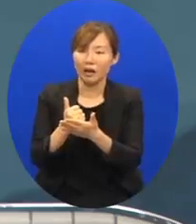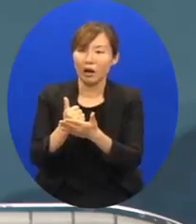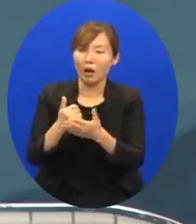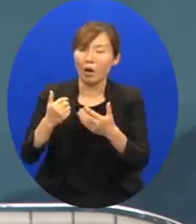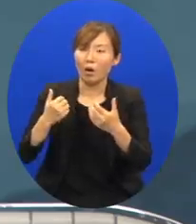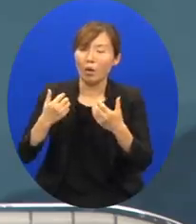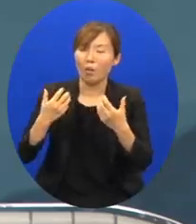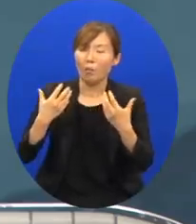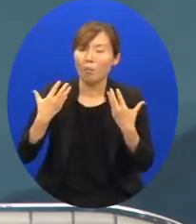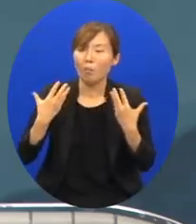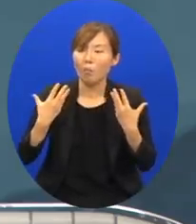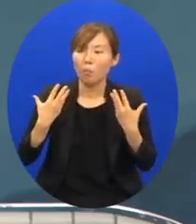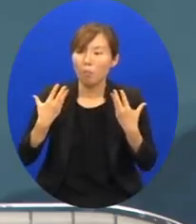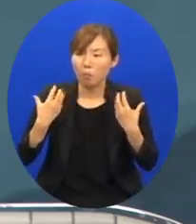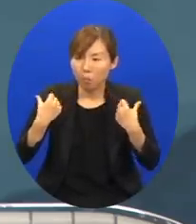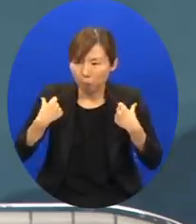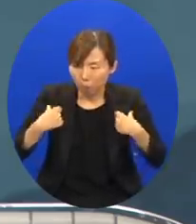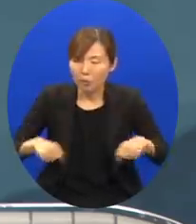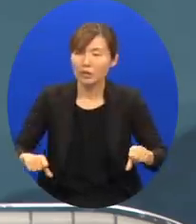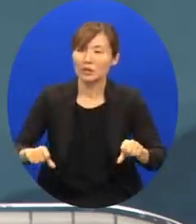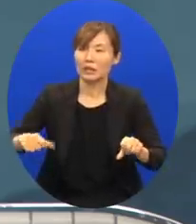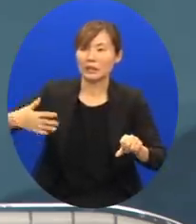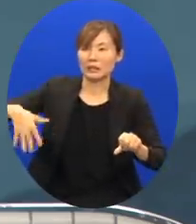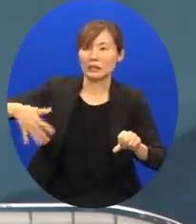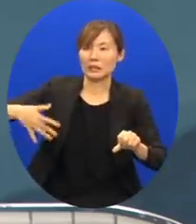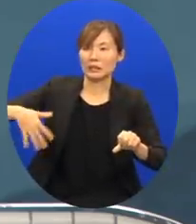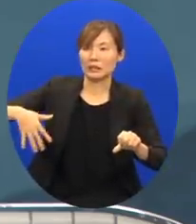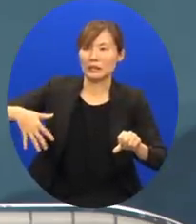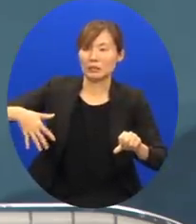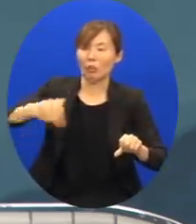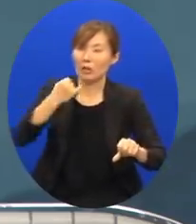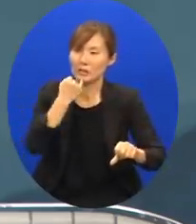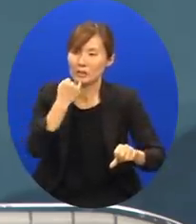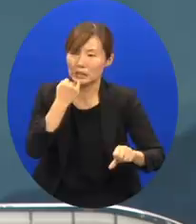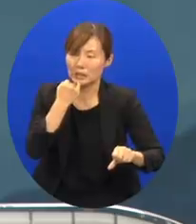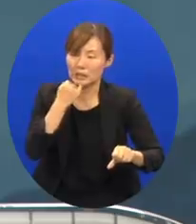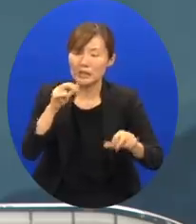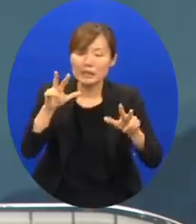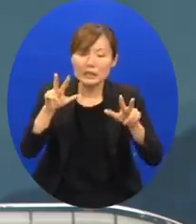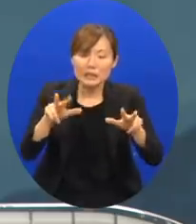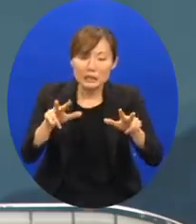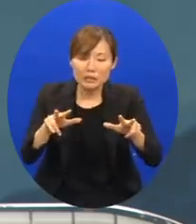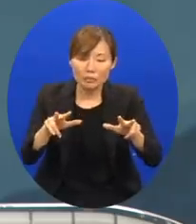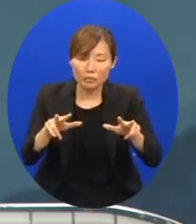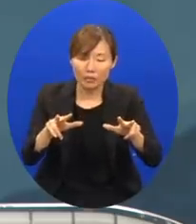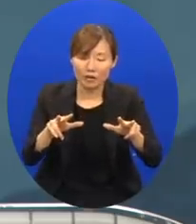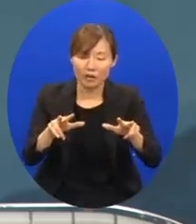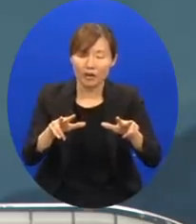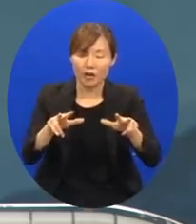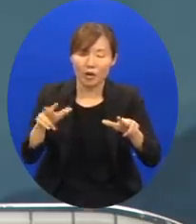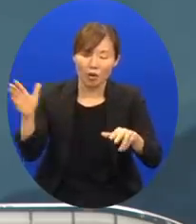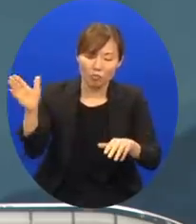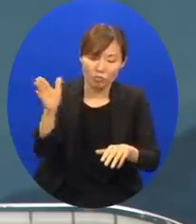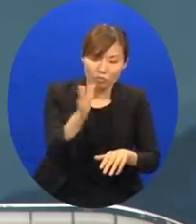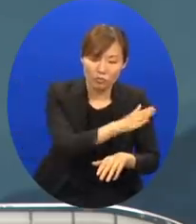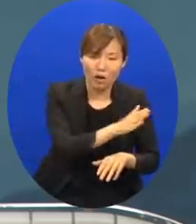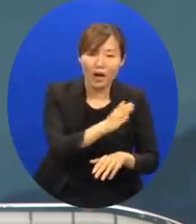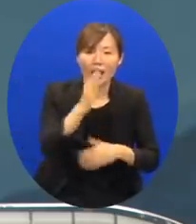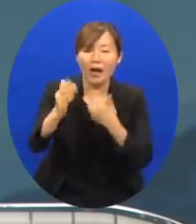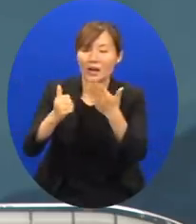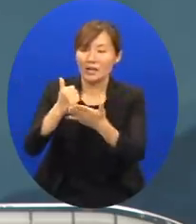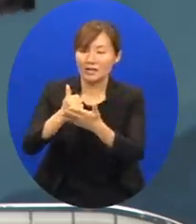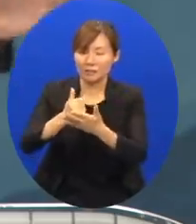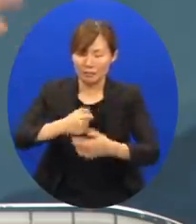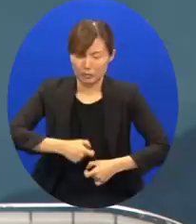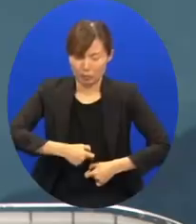포기했다면 나에게 오지도 않았을 껌 지금이라도 하나님 앞에 정직하게 세요 목회를 잘하고